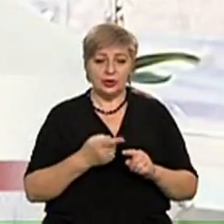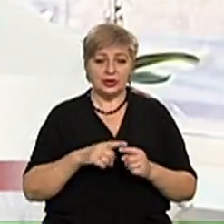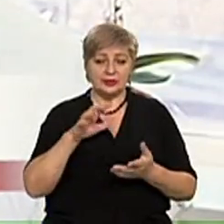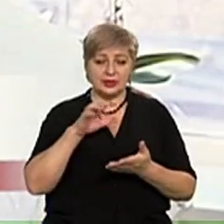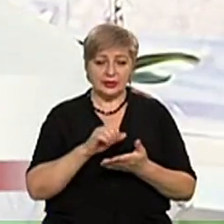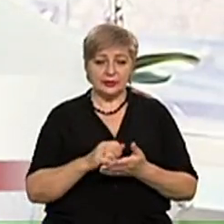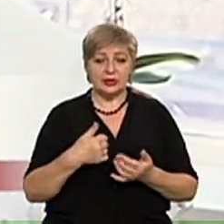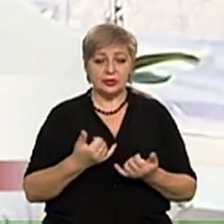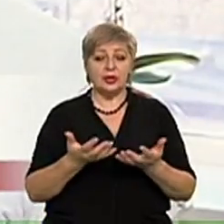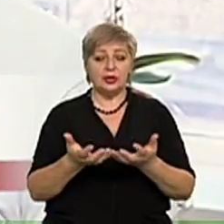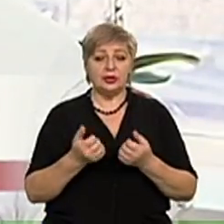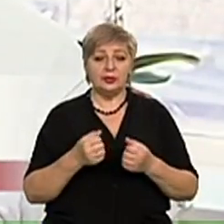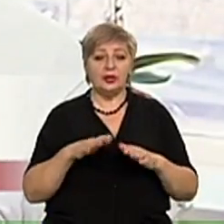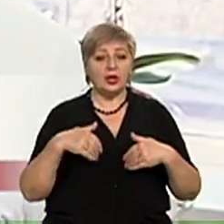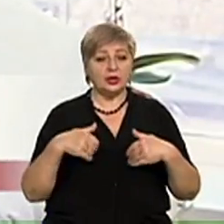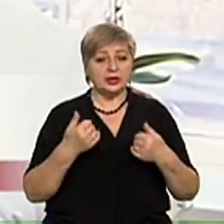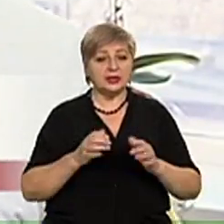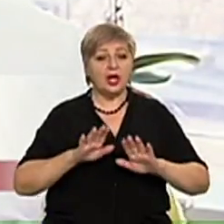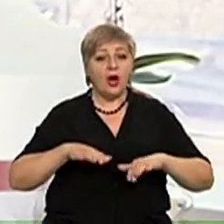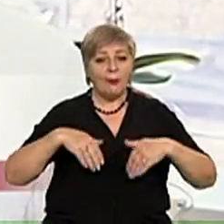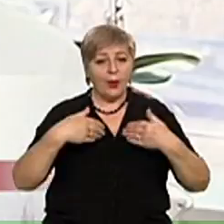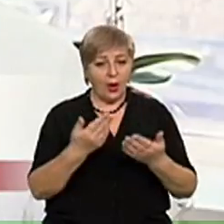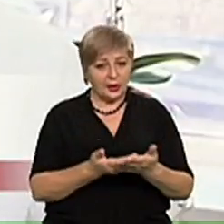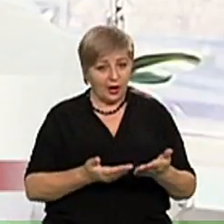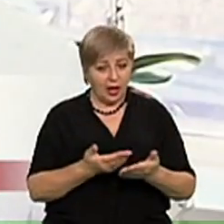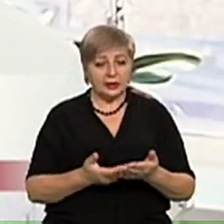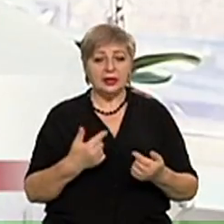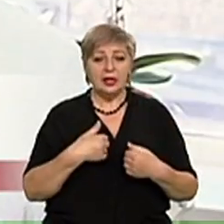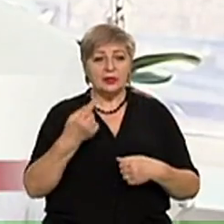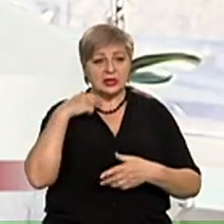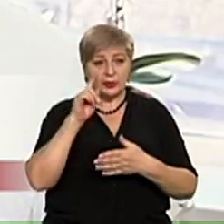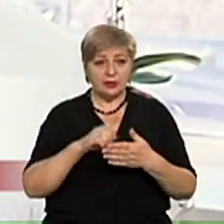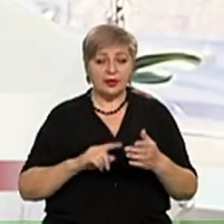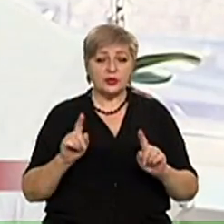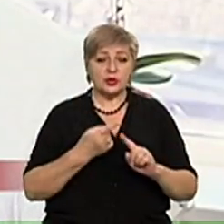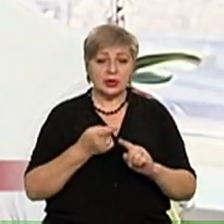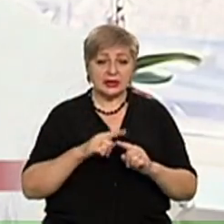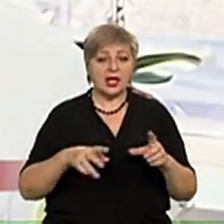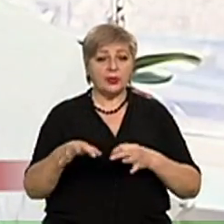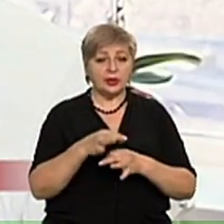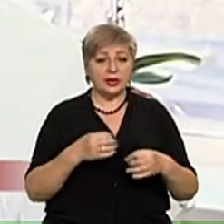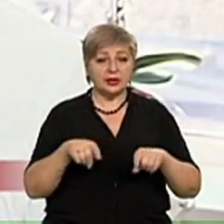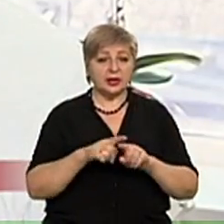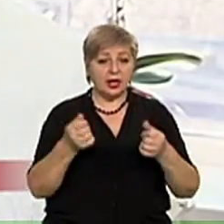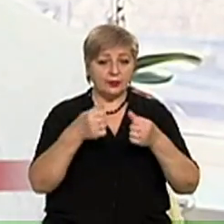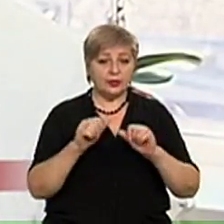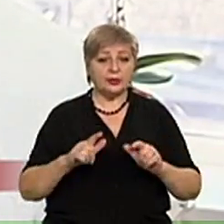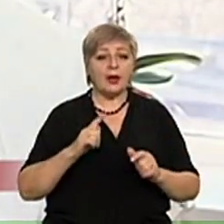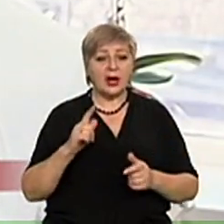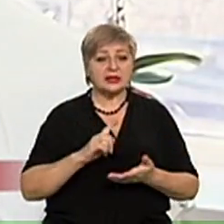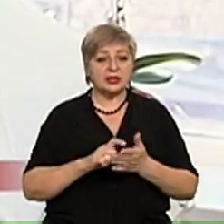сьогодні отримала корисні поради. І ми дуже всі сподіваємося, що цей проєкт і ось така форма, як